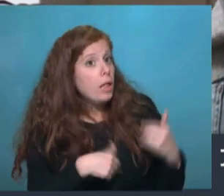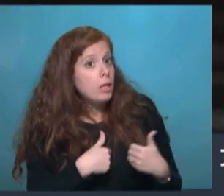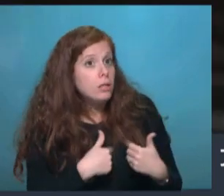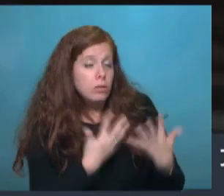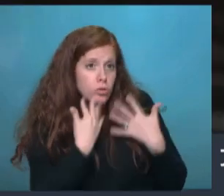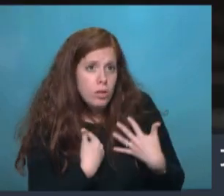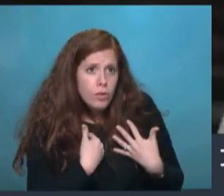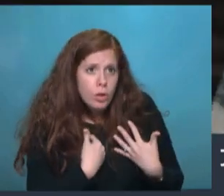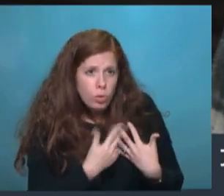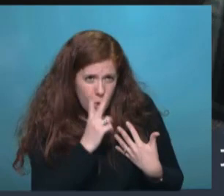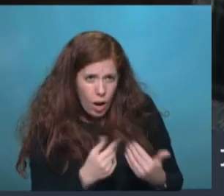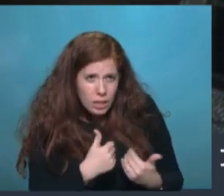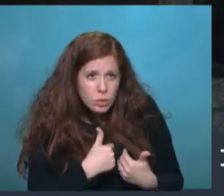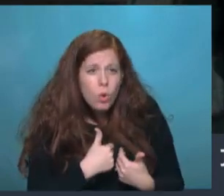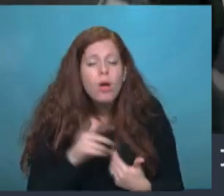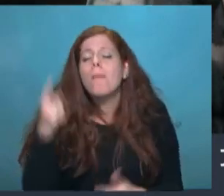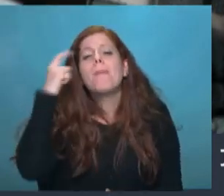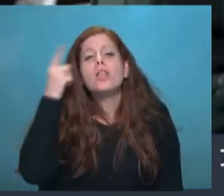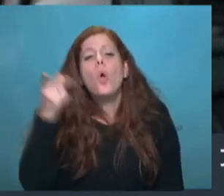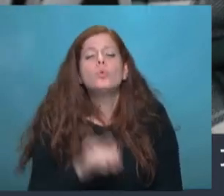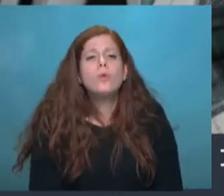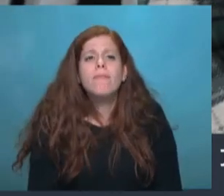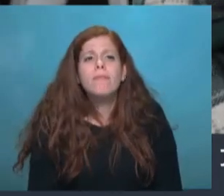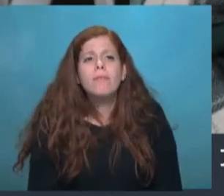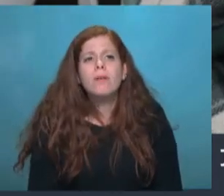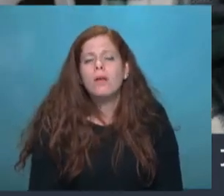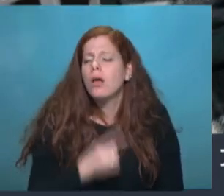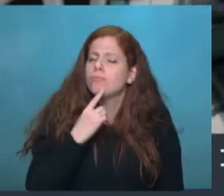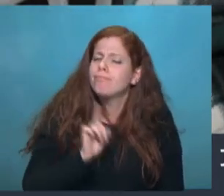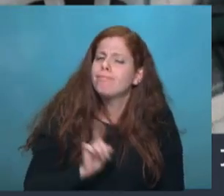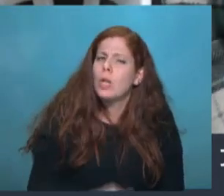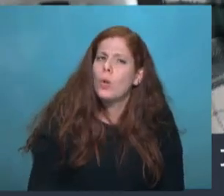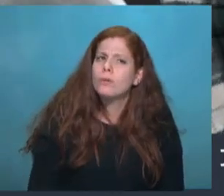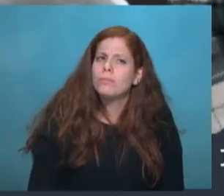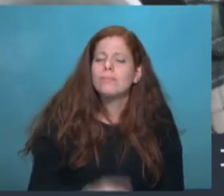אתה יכול לעזור? מה אתה חושב? לא.